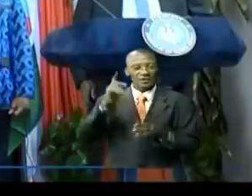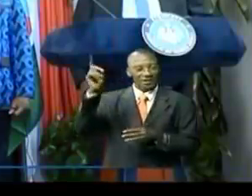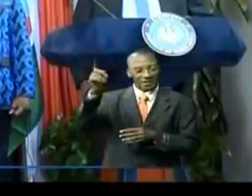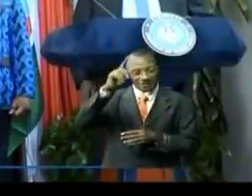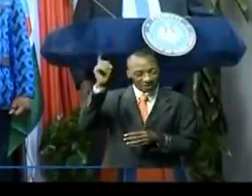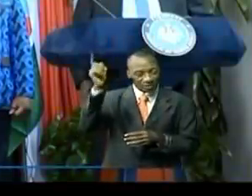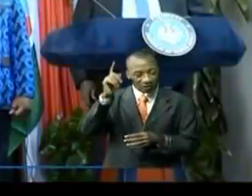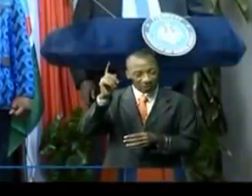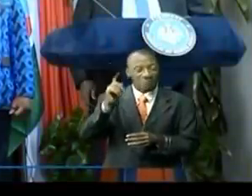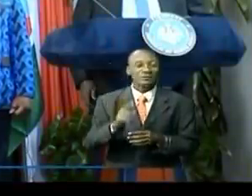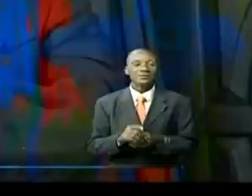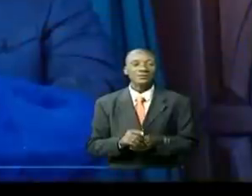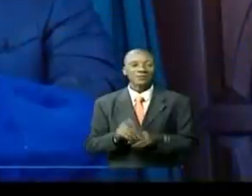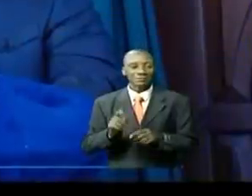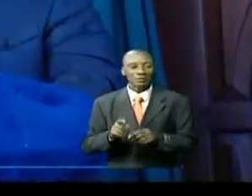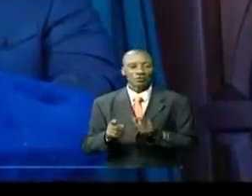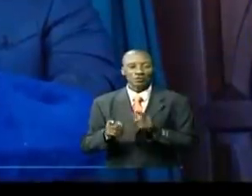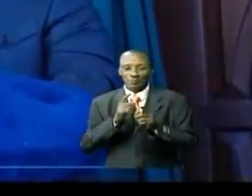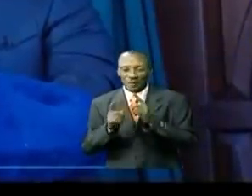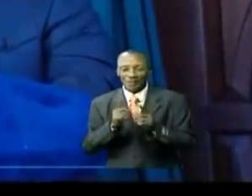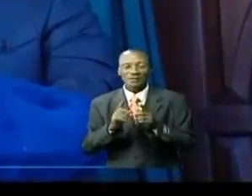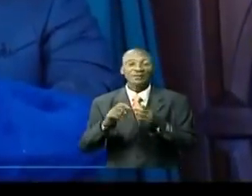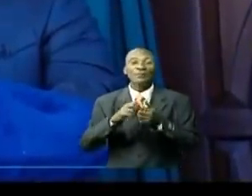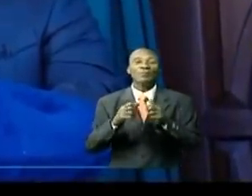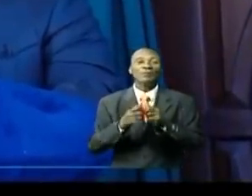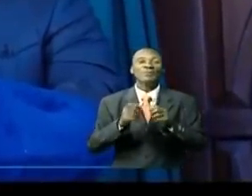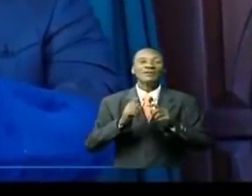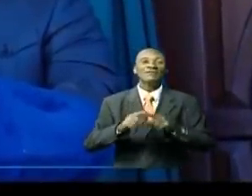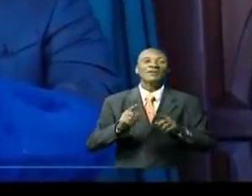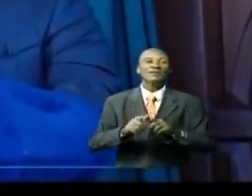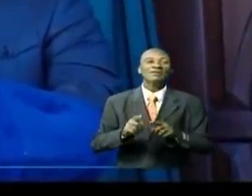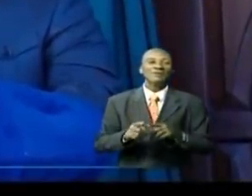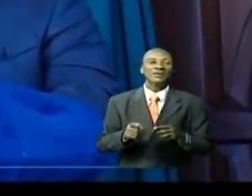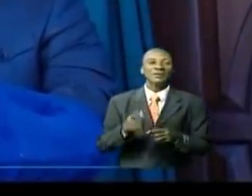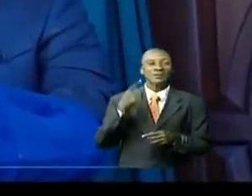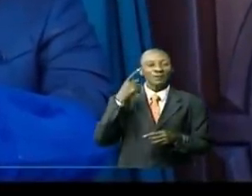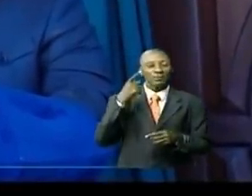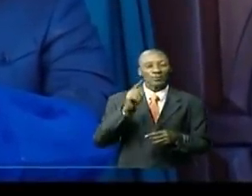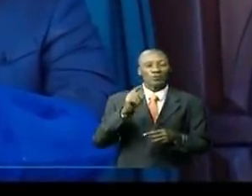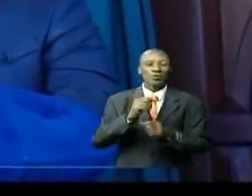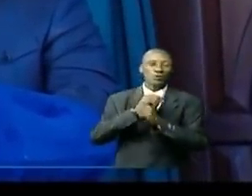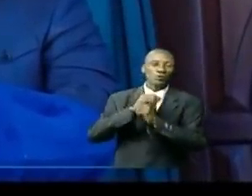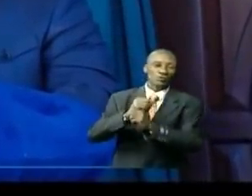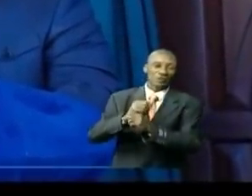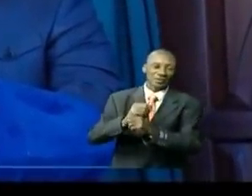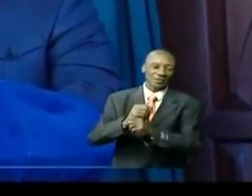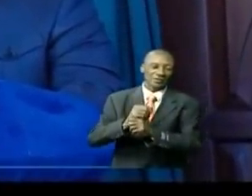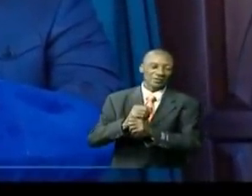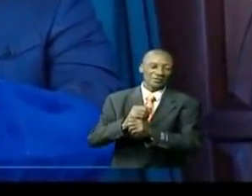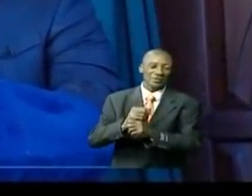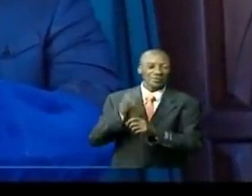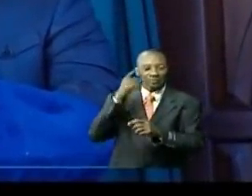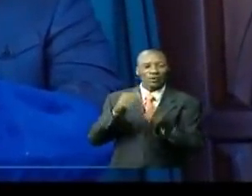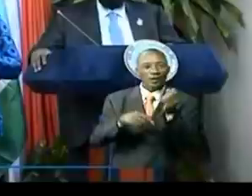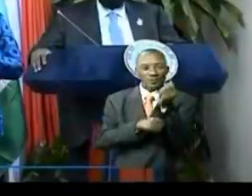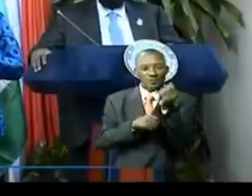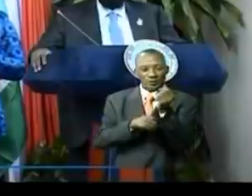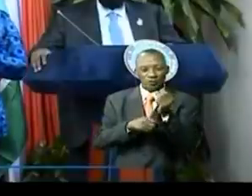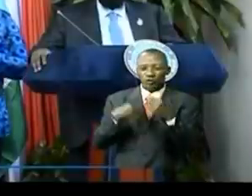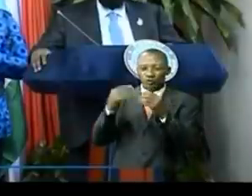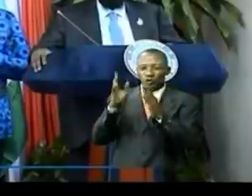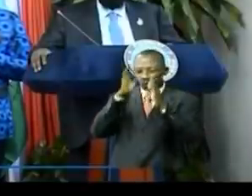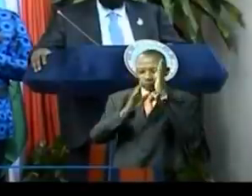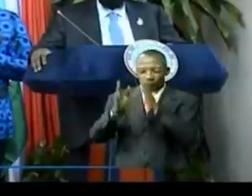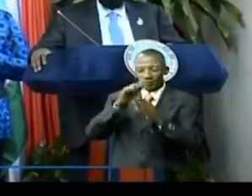l'embargo qui frappe ses pays frères afin de combattre les forces négatives qui sèment la désolation dans nos frontières. C'est